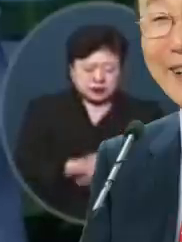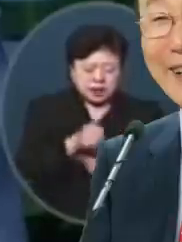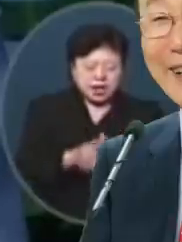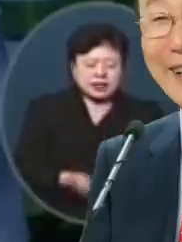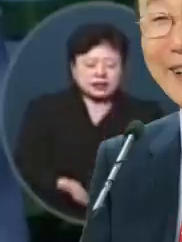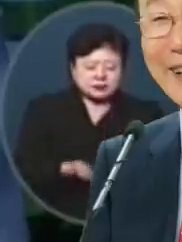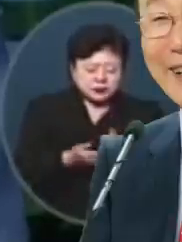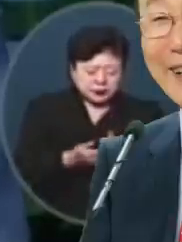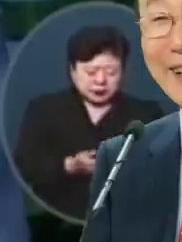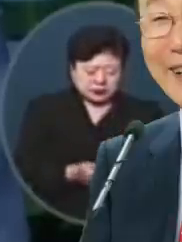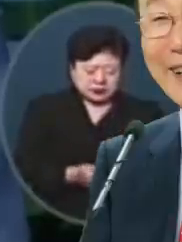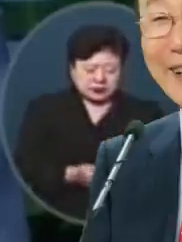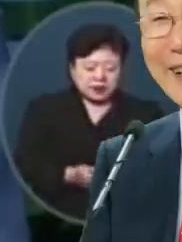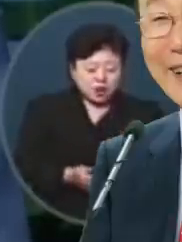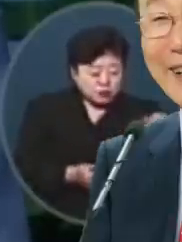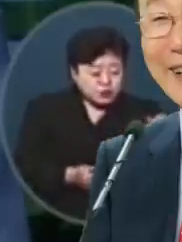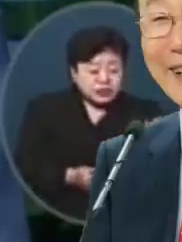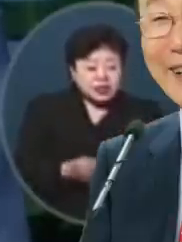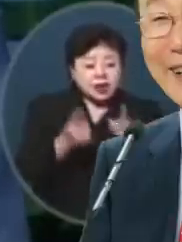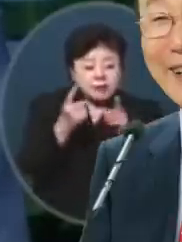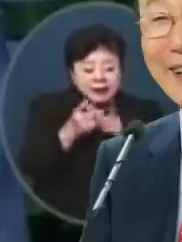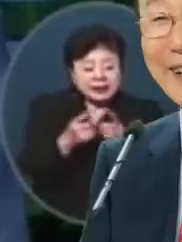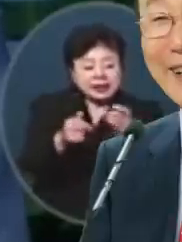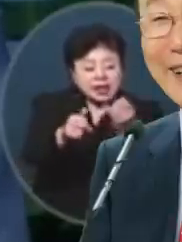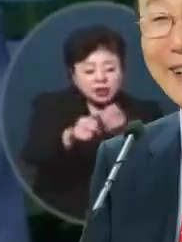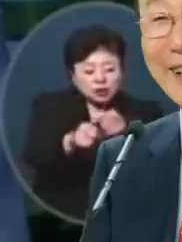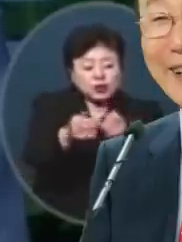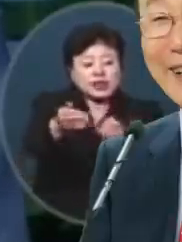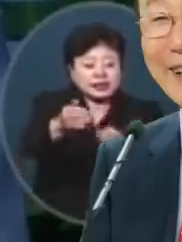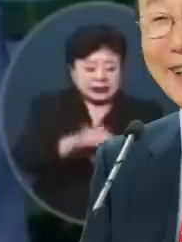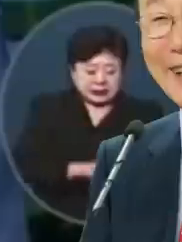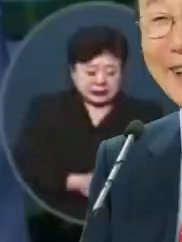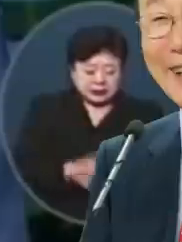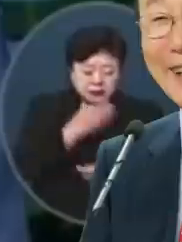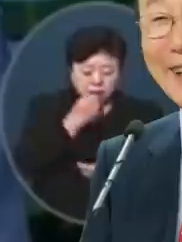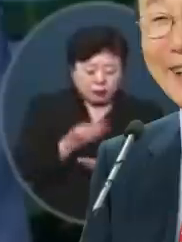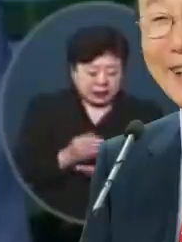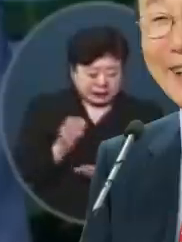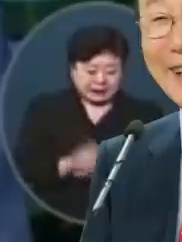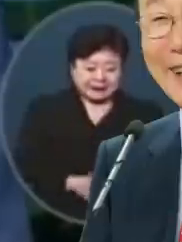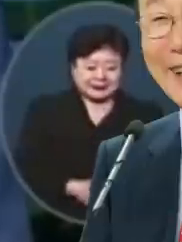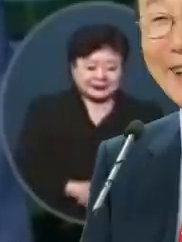섬기는 아내를 맞이하면 그는 큰 복을 받은 것입니다.